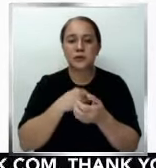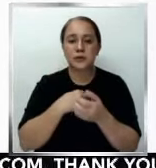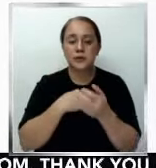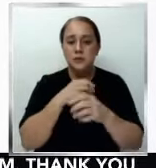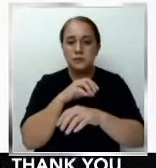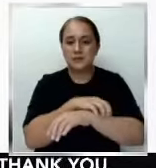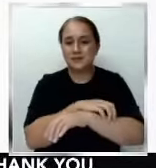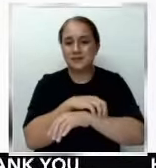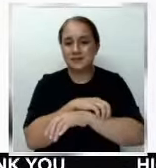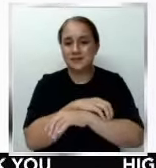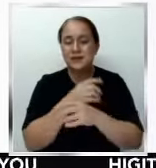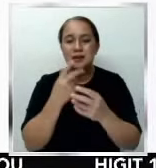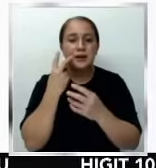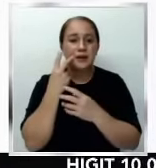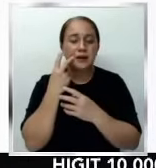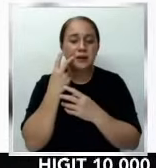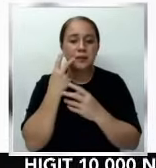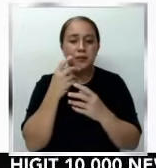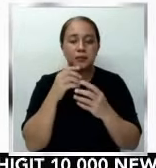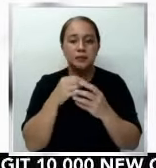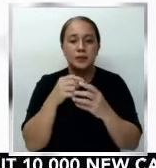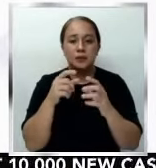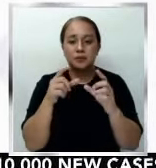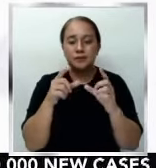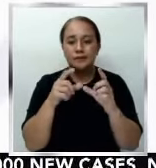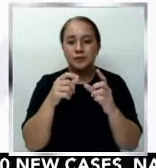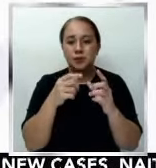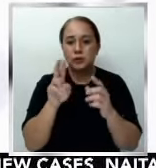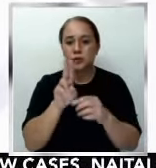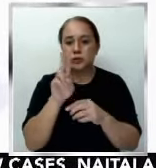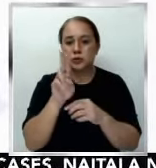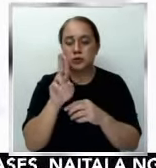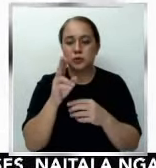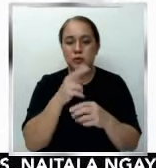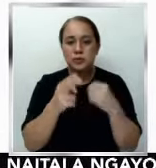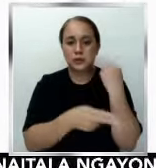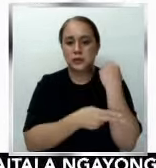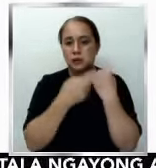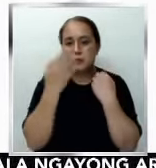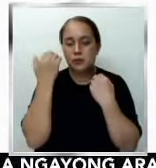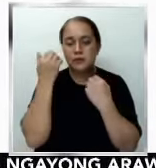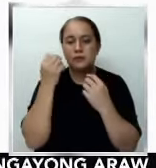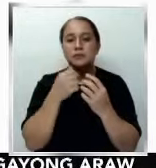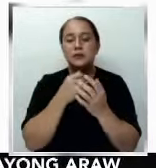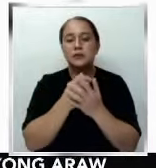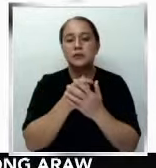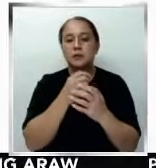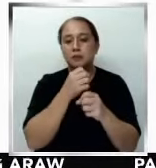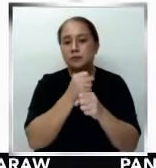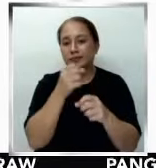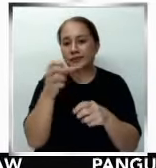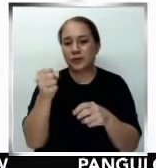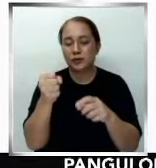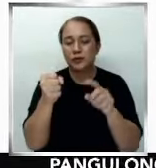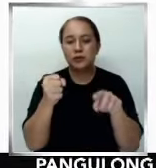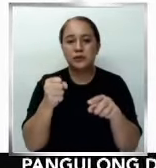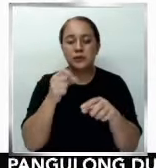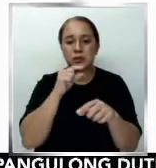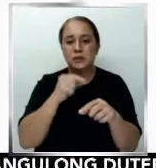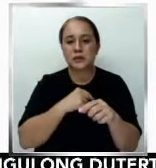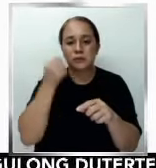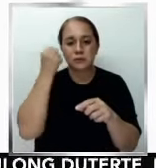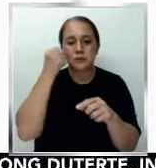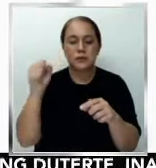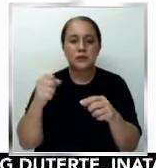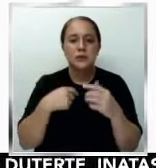ang permit nito na mag-operate bilang multiple-use hotel dahil sa kabigo ang pigilan ng guest na si Chua na labagin ang umiiral na